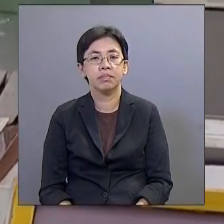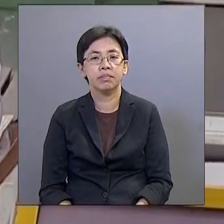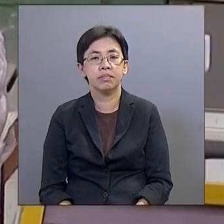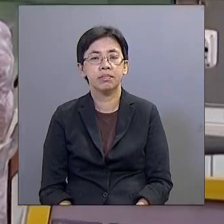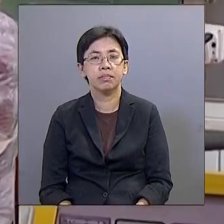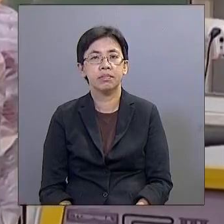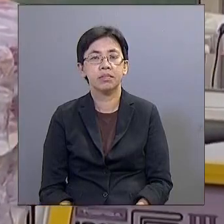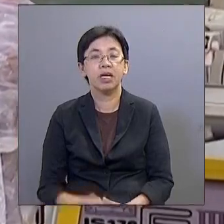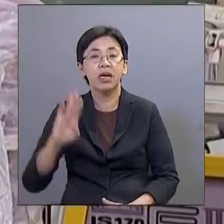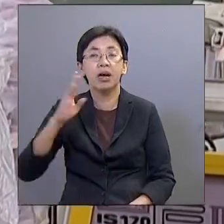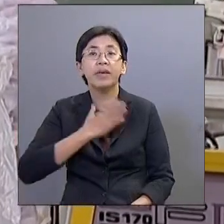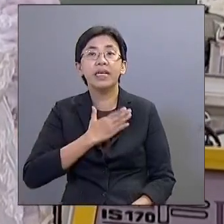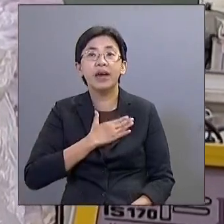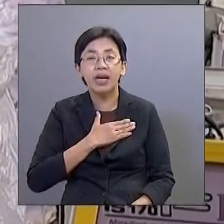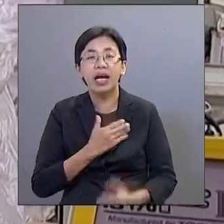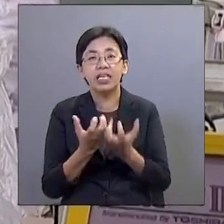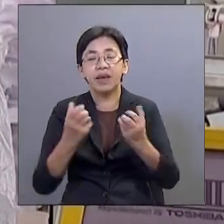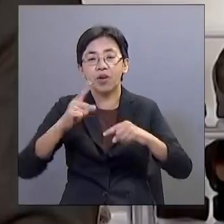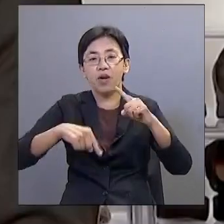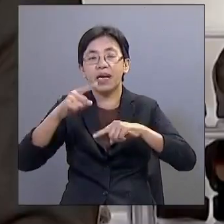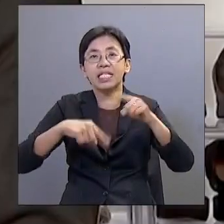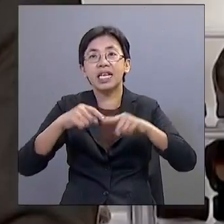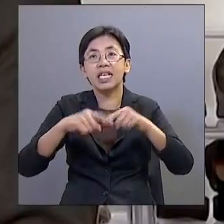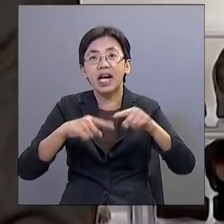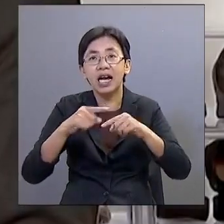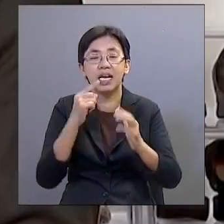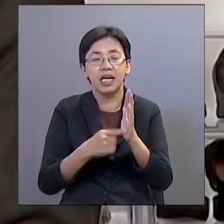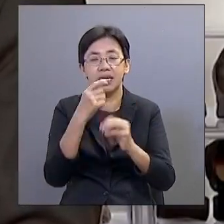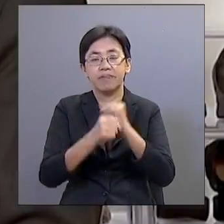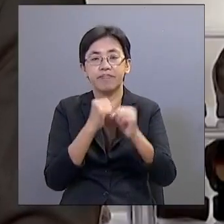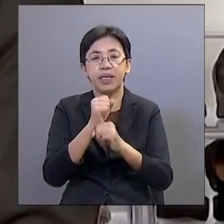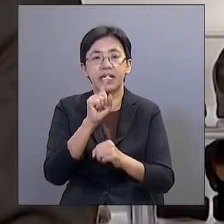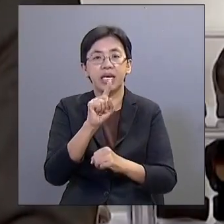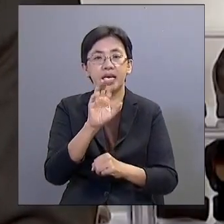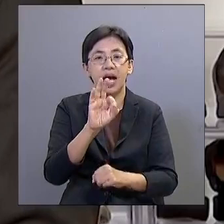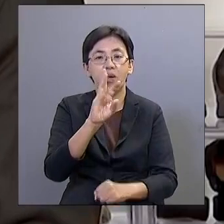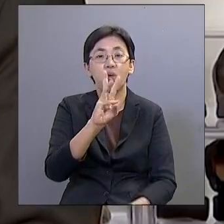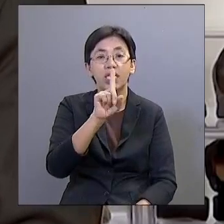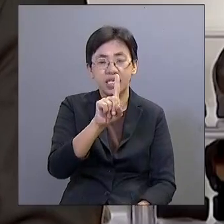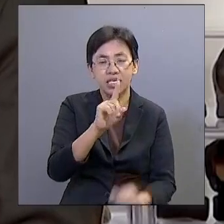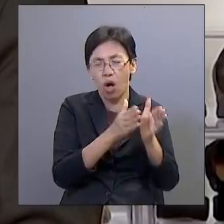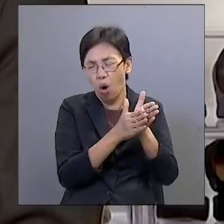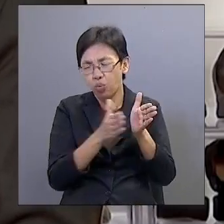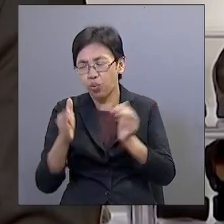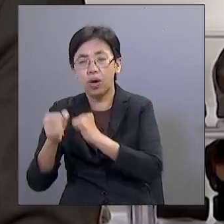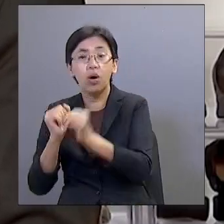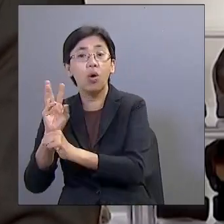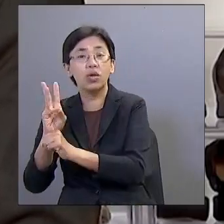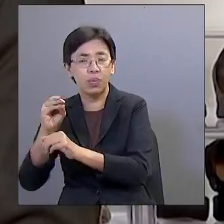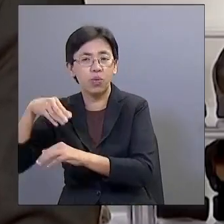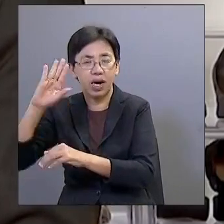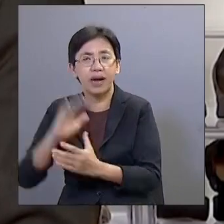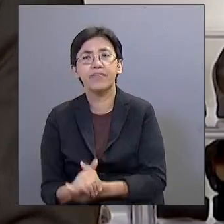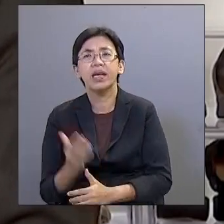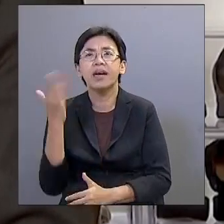บริษัทเราเนี่ยผลิตเครื่องใช้พลาสติกภายในบ้านตั้งแต่ปี1961ซึ่งตอนนี้ก็60กว่าปีละก่อนหน้านี้เราก็ผลิตพ